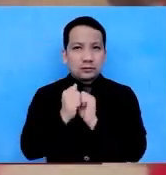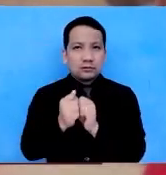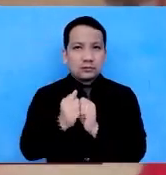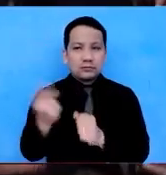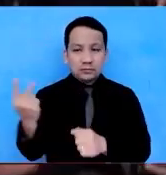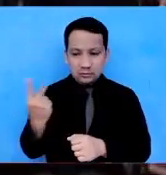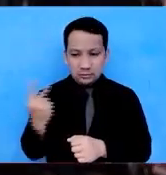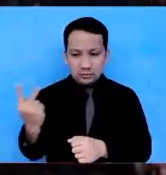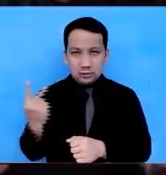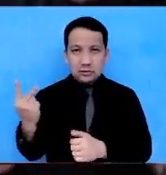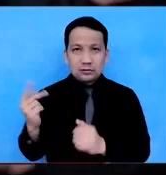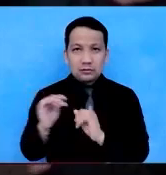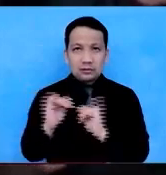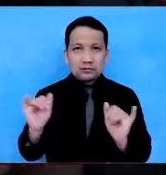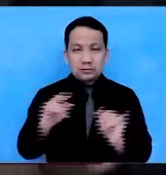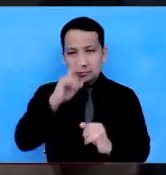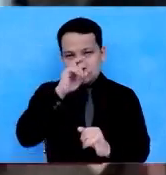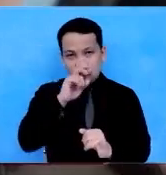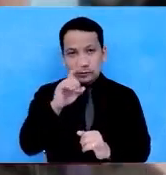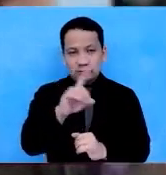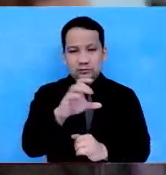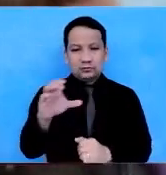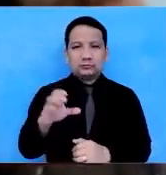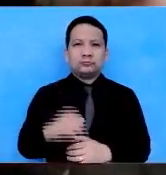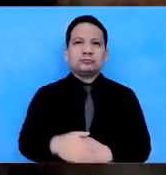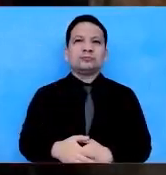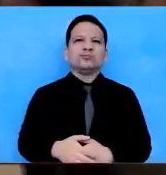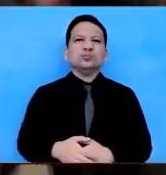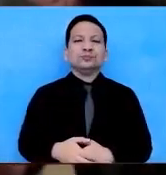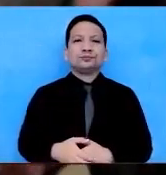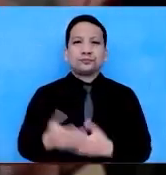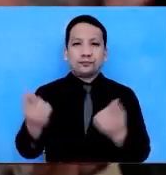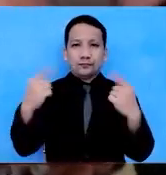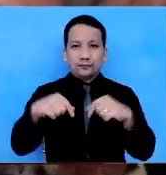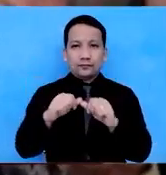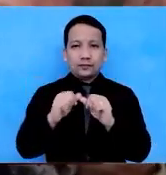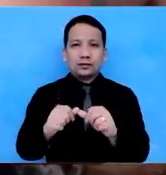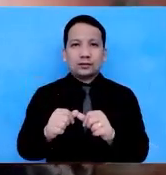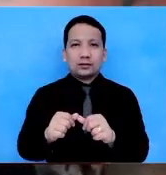o nilang aabutin ang edad na 100. Present